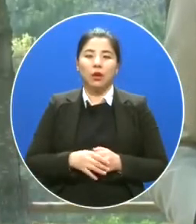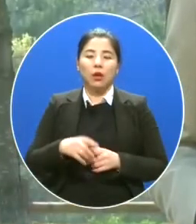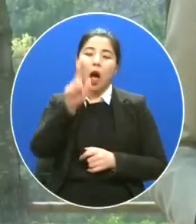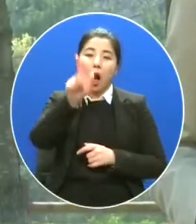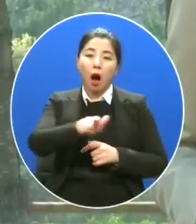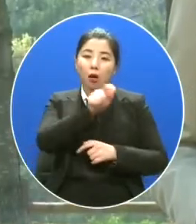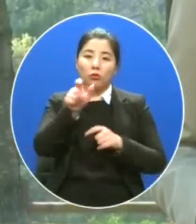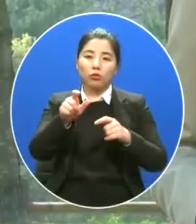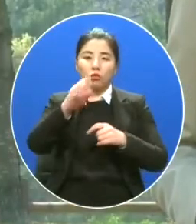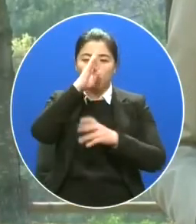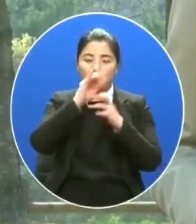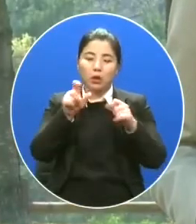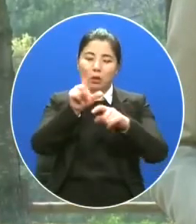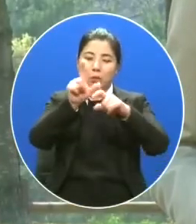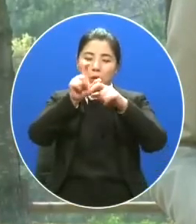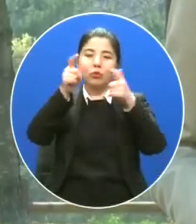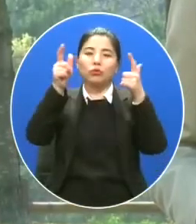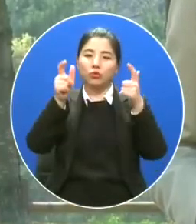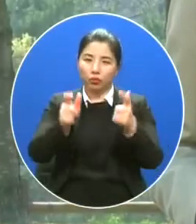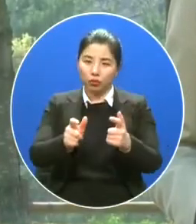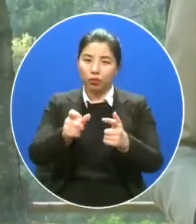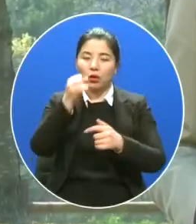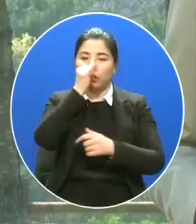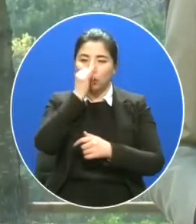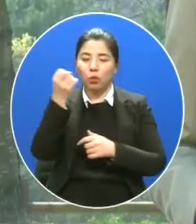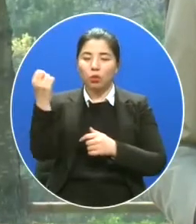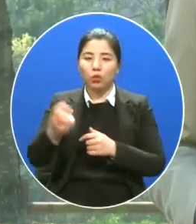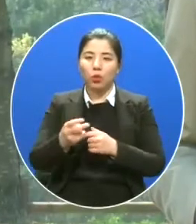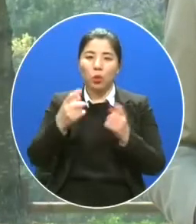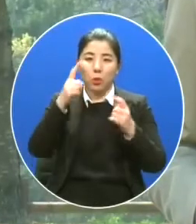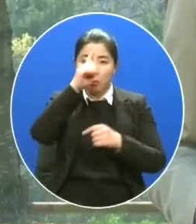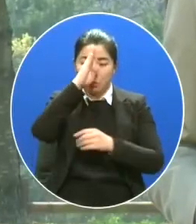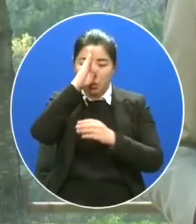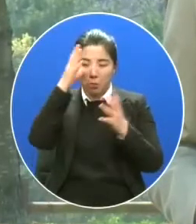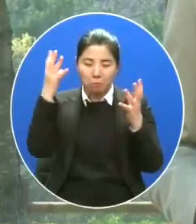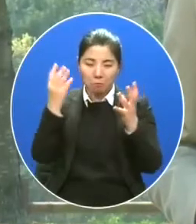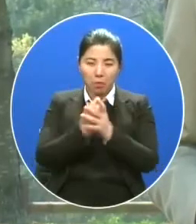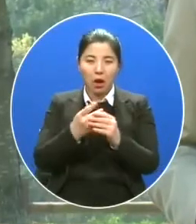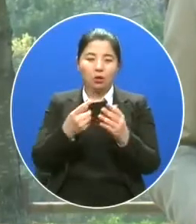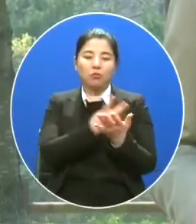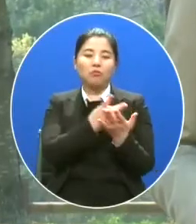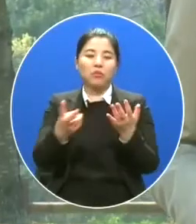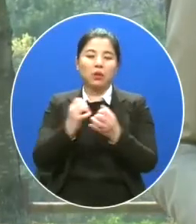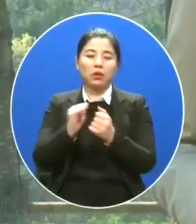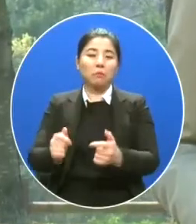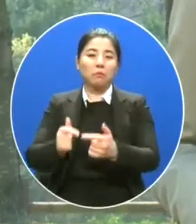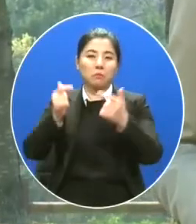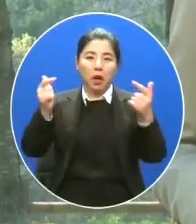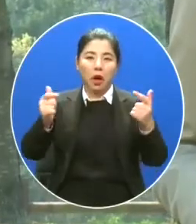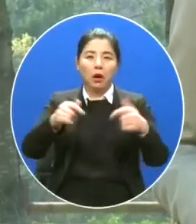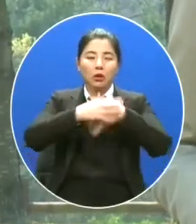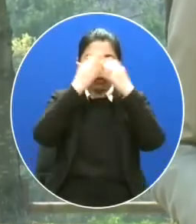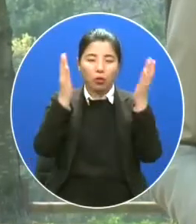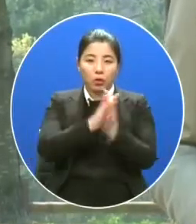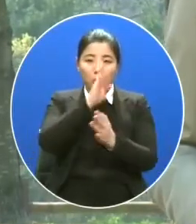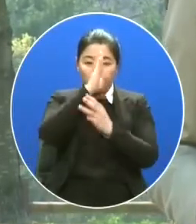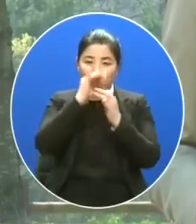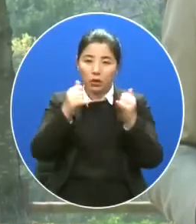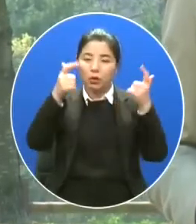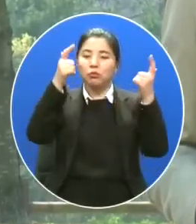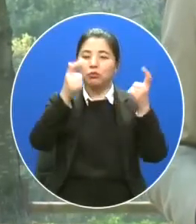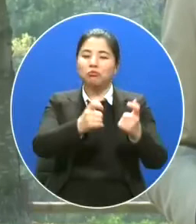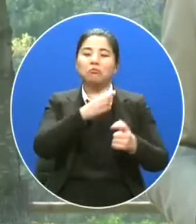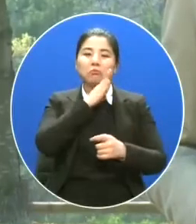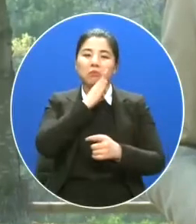1일 추가 확진자 수가 줄어들고 있고 완치되어 퇴원하는 사람들이 늘어나면서 전체 환자 수가